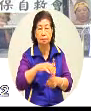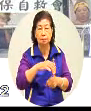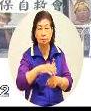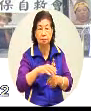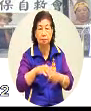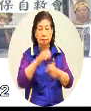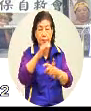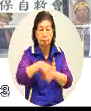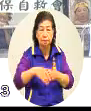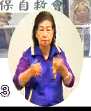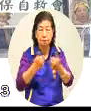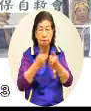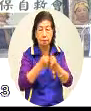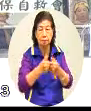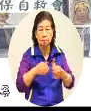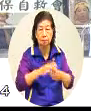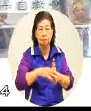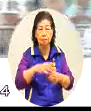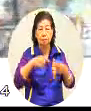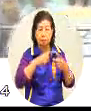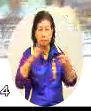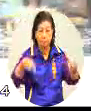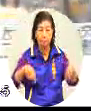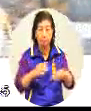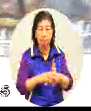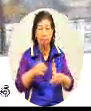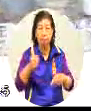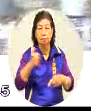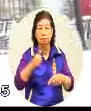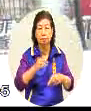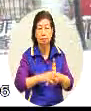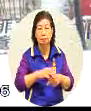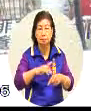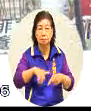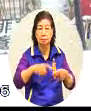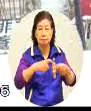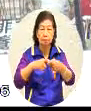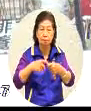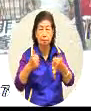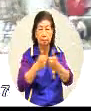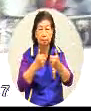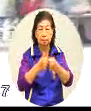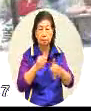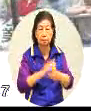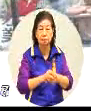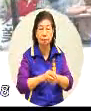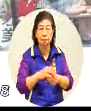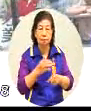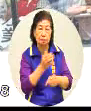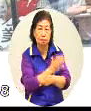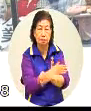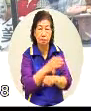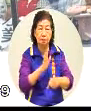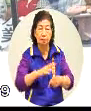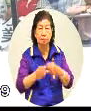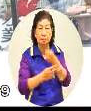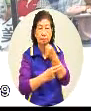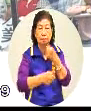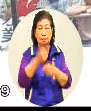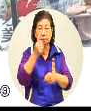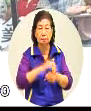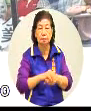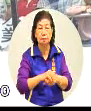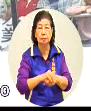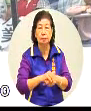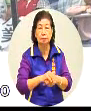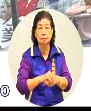会总干事张启峰先生阿莲区联谊会主席陈文晓里长阿莲